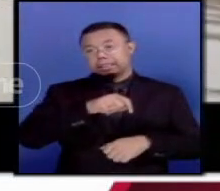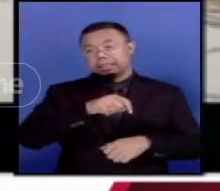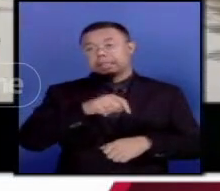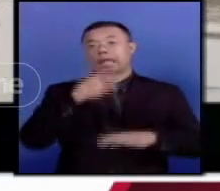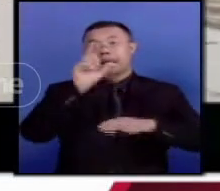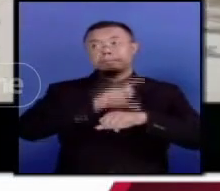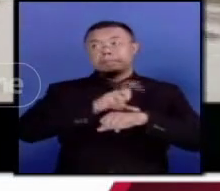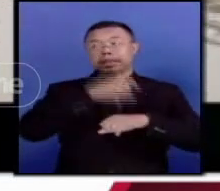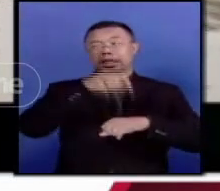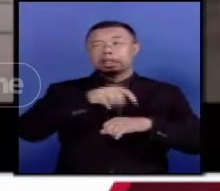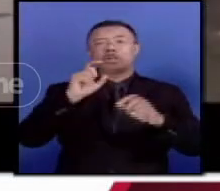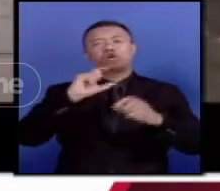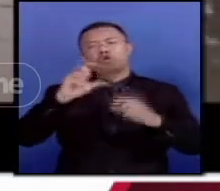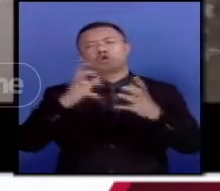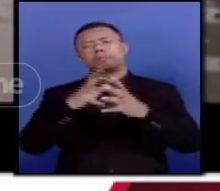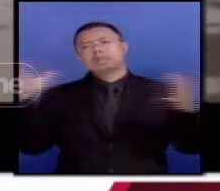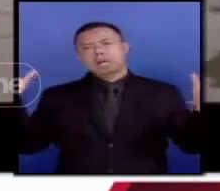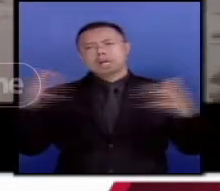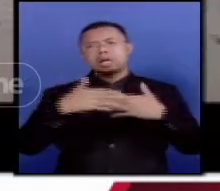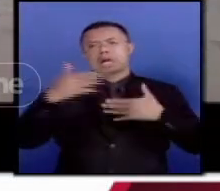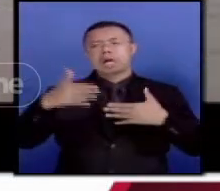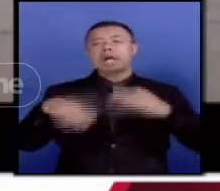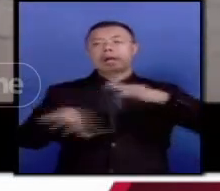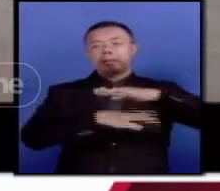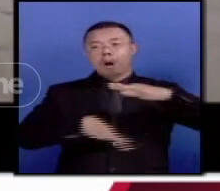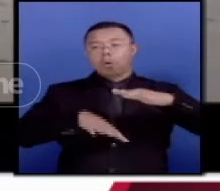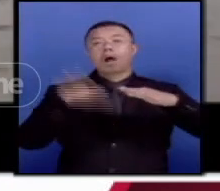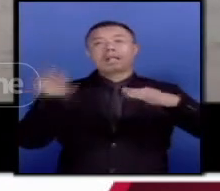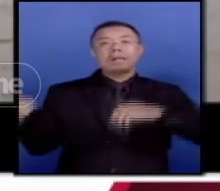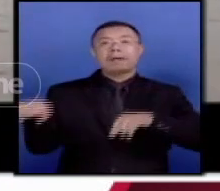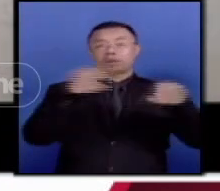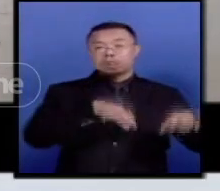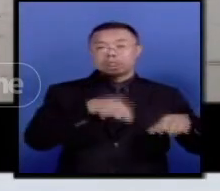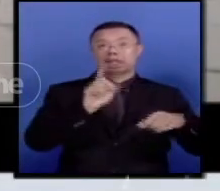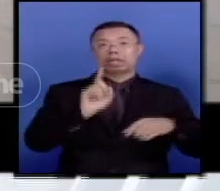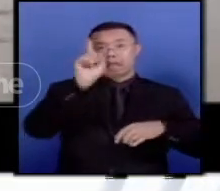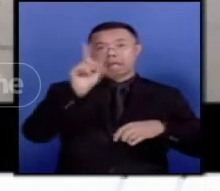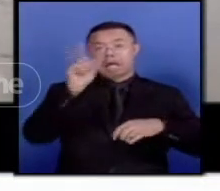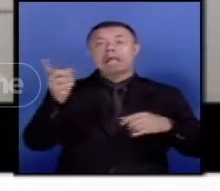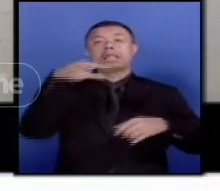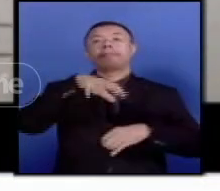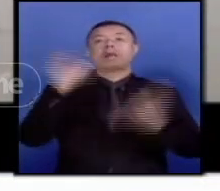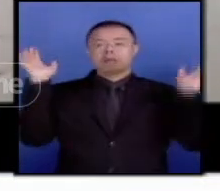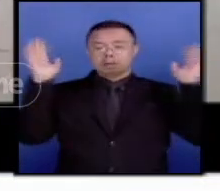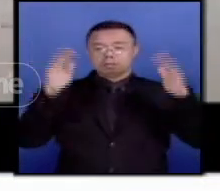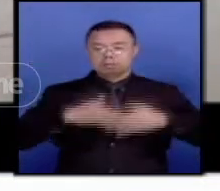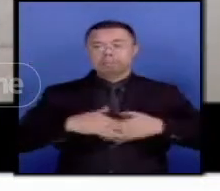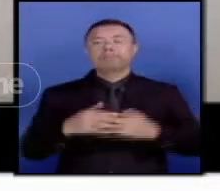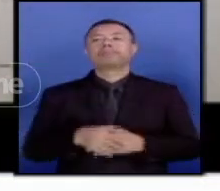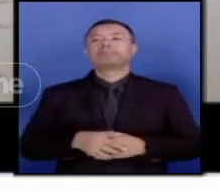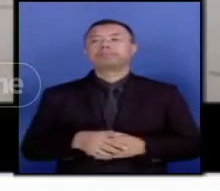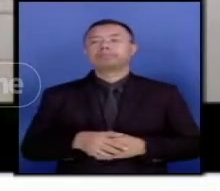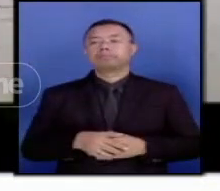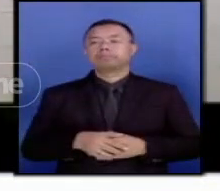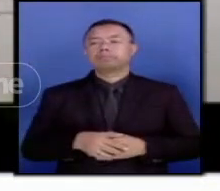masjid ini cukup luas di mana untuk lantai bawahnya dijadikan tempat pengungsian dan Lantai duanya dijadikan tempat ibadah demikian padat